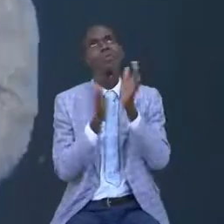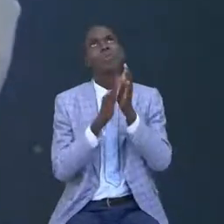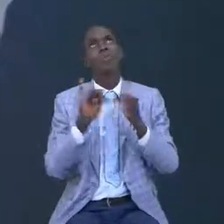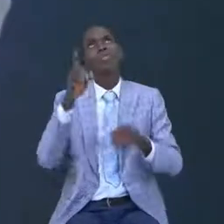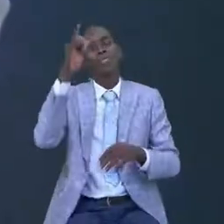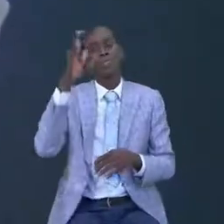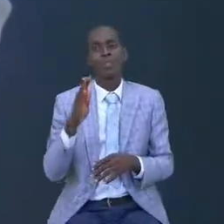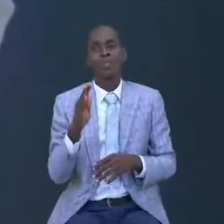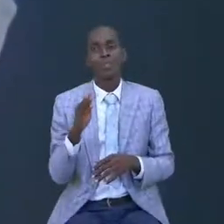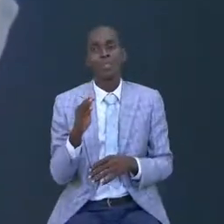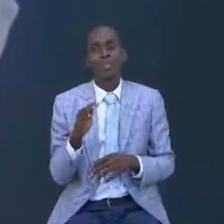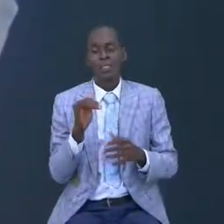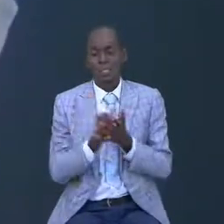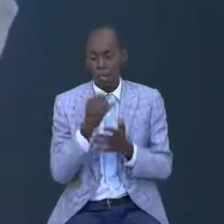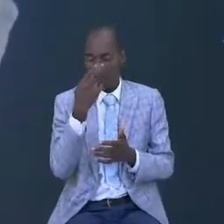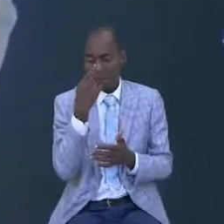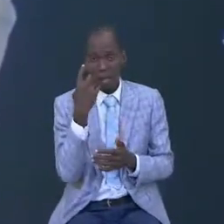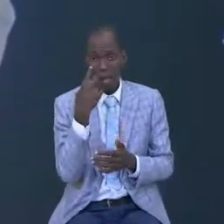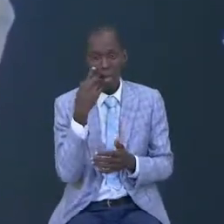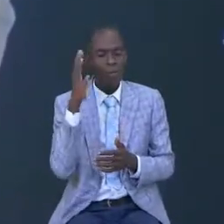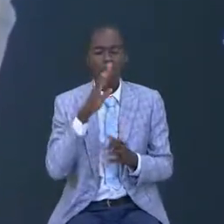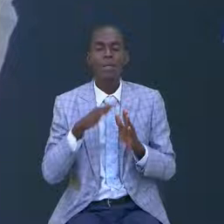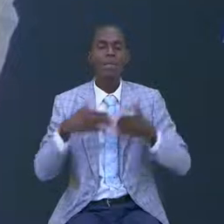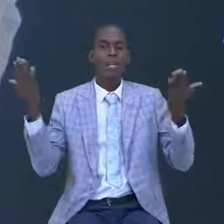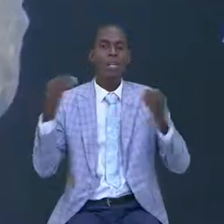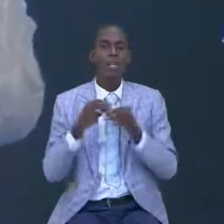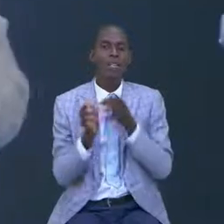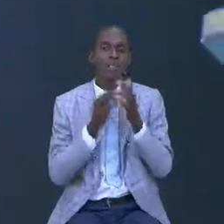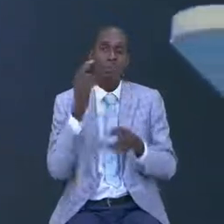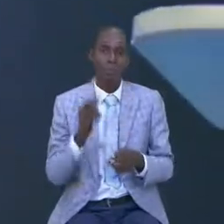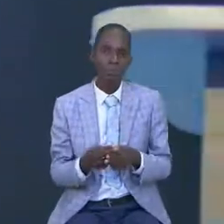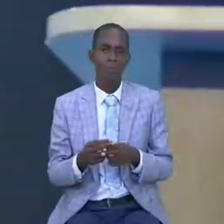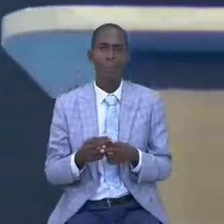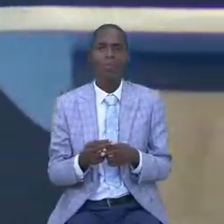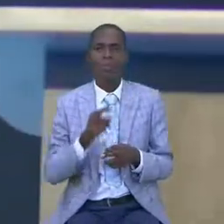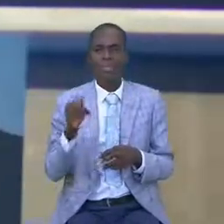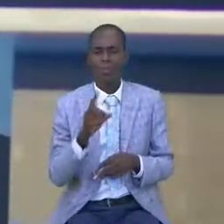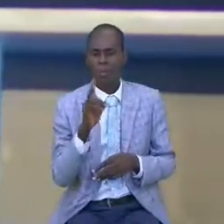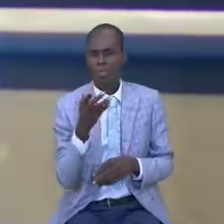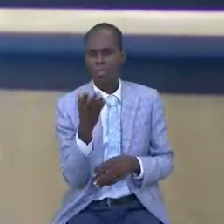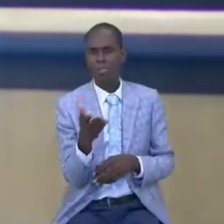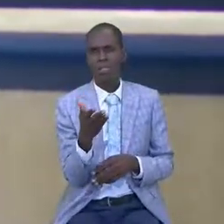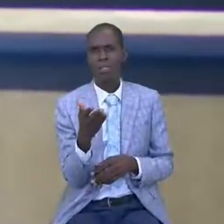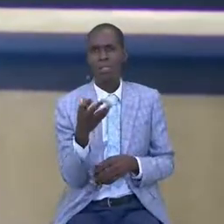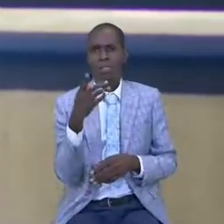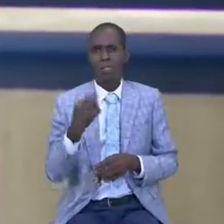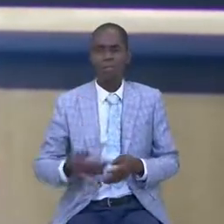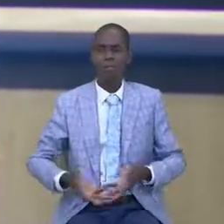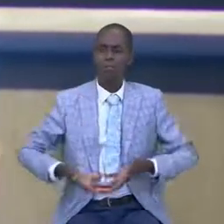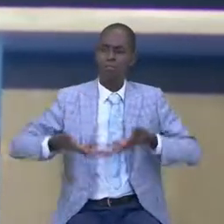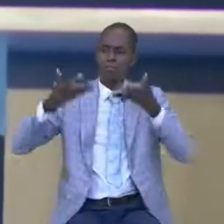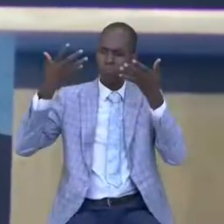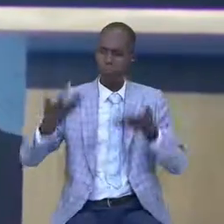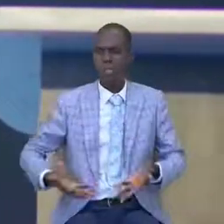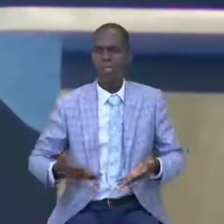qui voit, qui marche et qui loue Dieu? Ses yeux aveugles s'ouvriront.